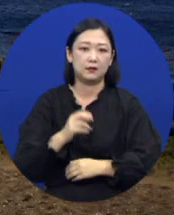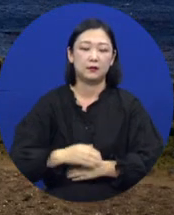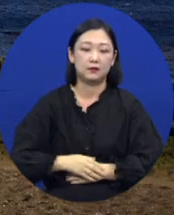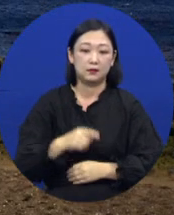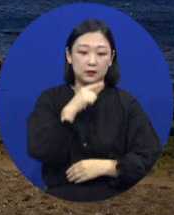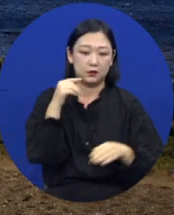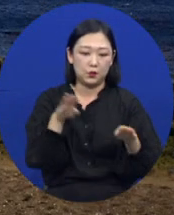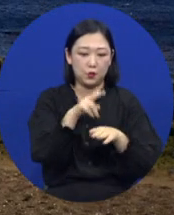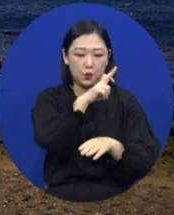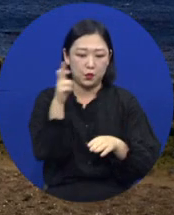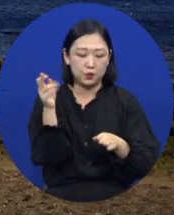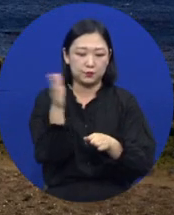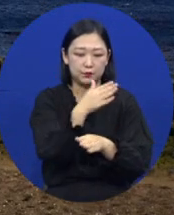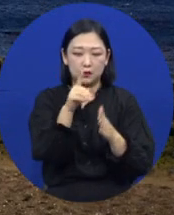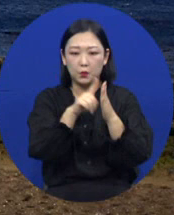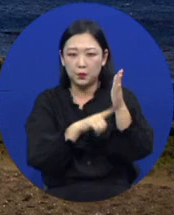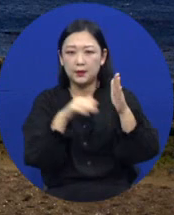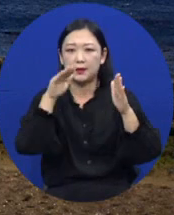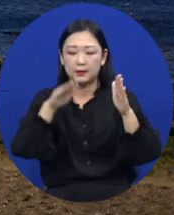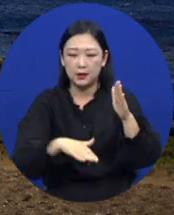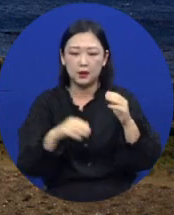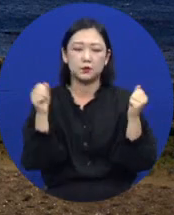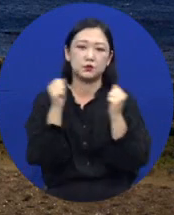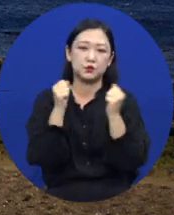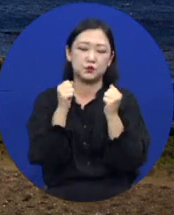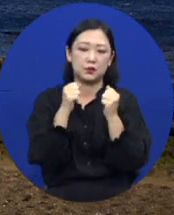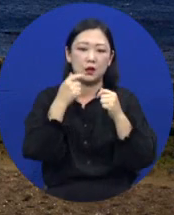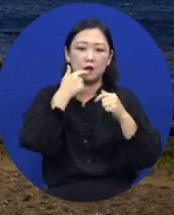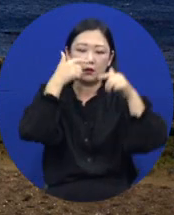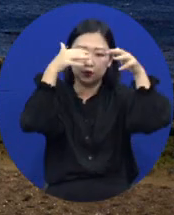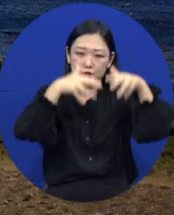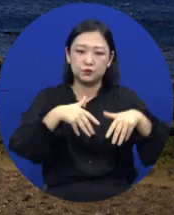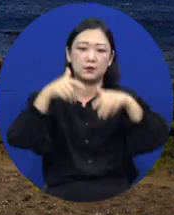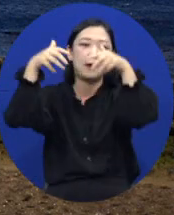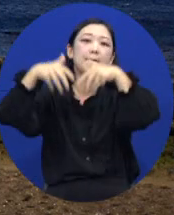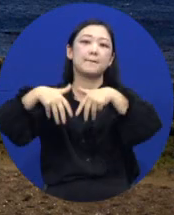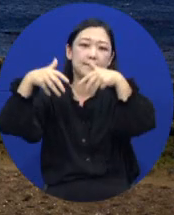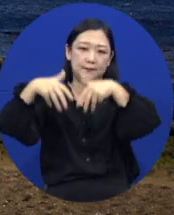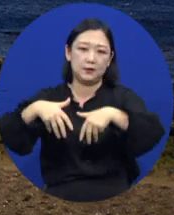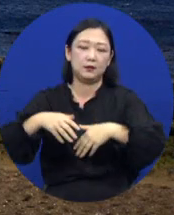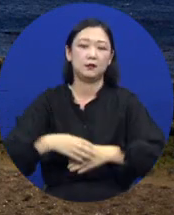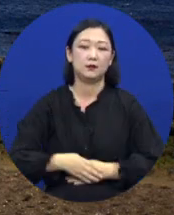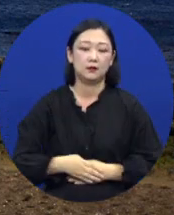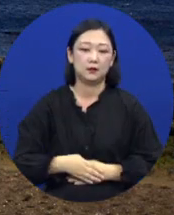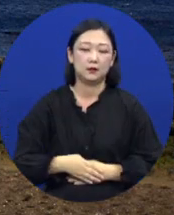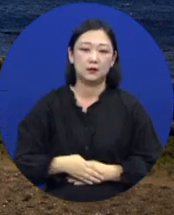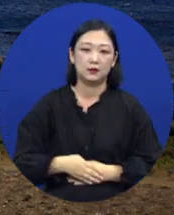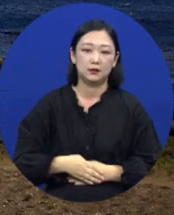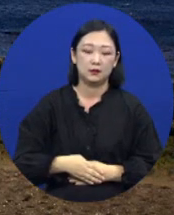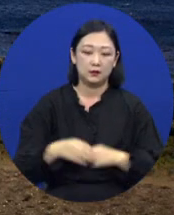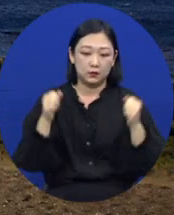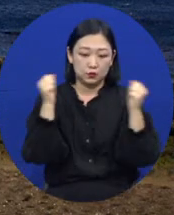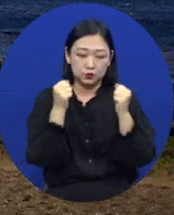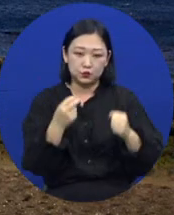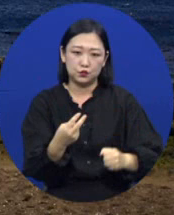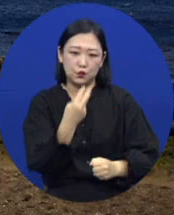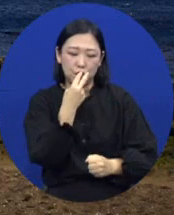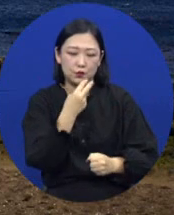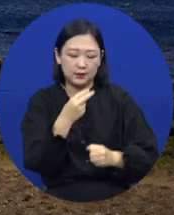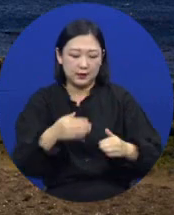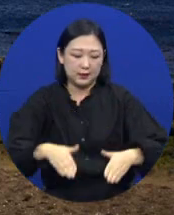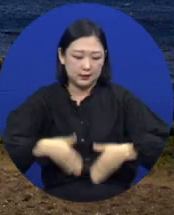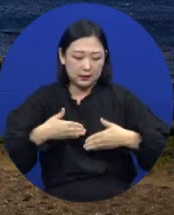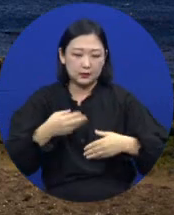이를 오후부터 기온이 떨어지면서 추와 함께 눈과 비 소식도 있는데요 북쪽에서 내려오는 참 공기가 따뜻한